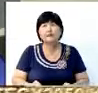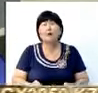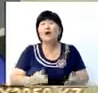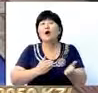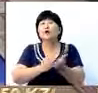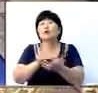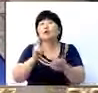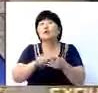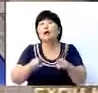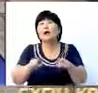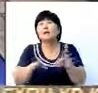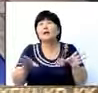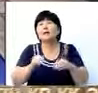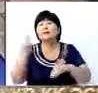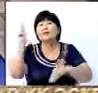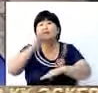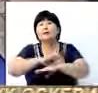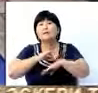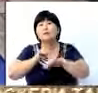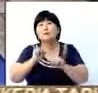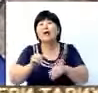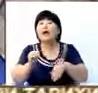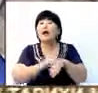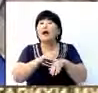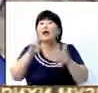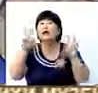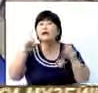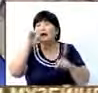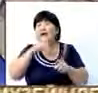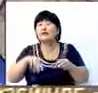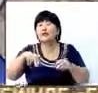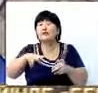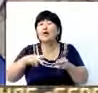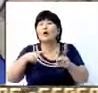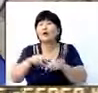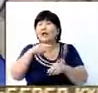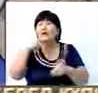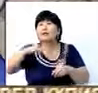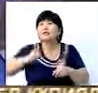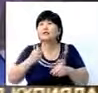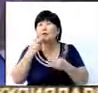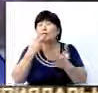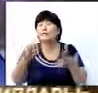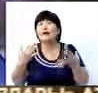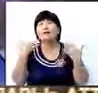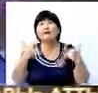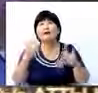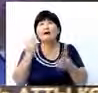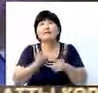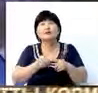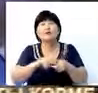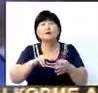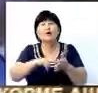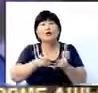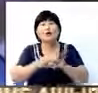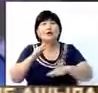Жүйелік байланыс арқылы біріккен сабақ жүргізуге болады. Мәселен, айналайындықтар қазақтың тұсаукесер рәсімін ресейлік құрдастарына паш етіп таң қалдырды. Мұндай